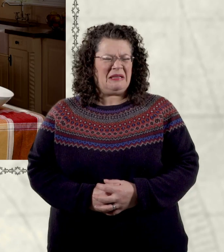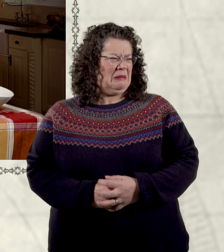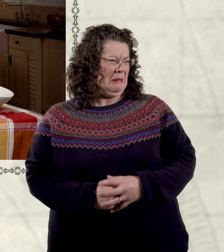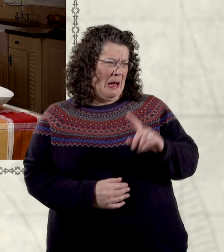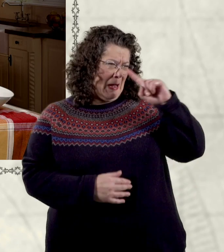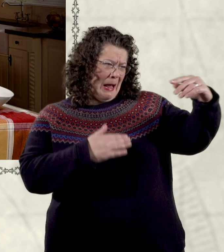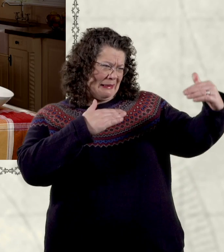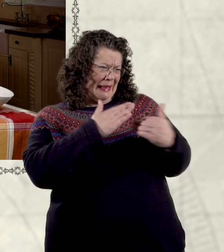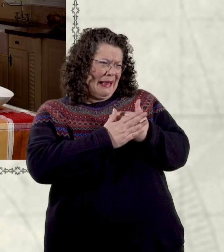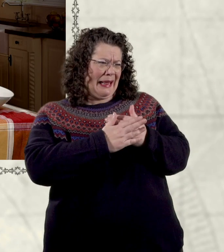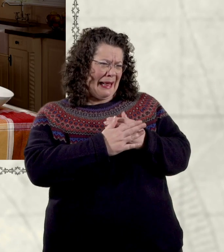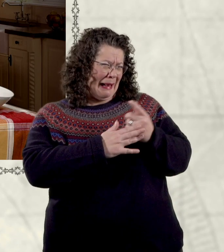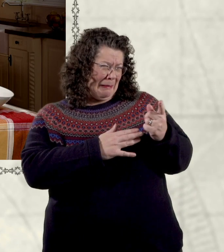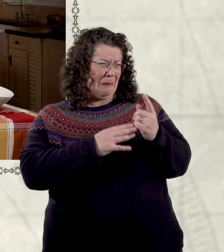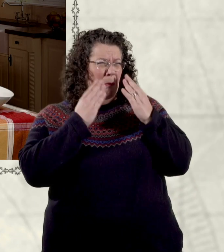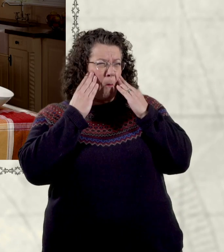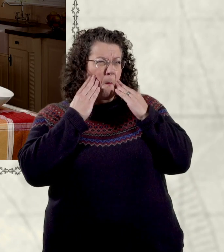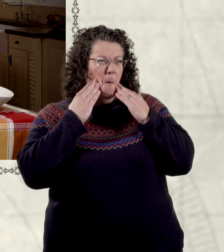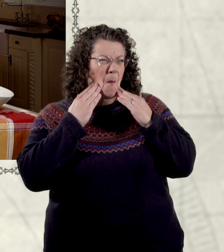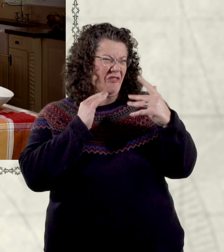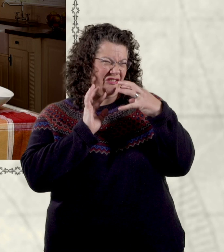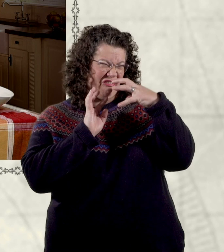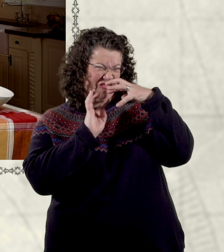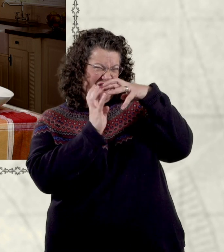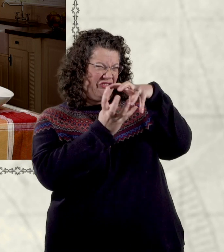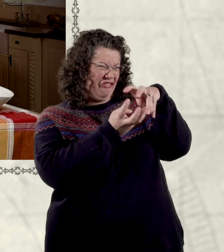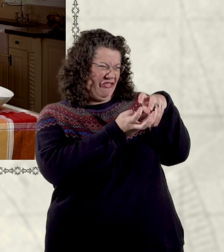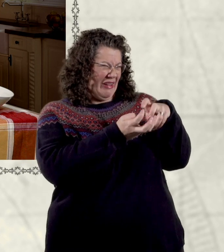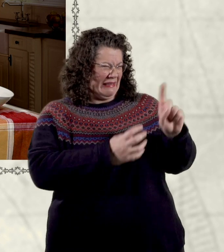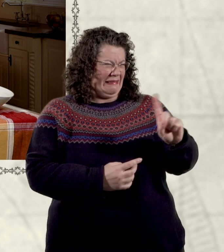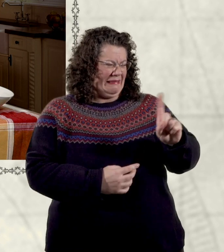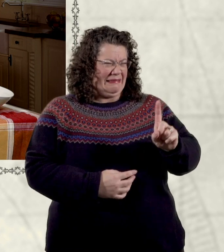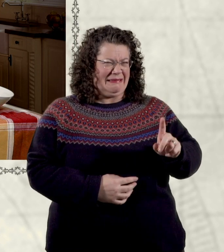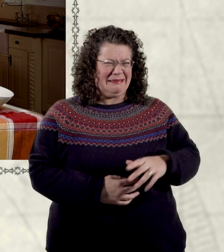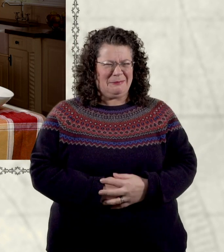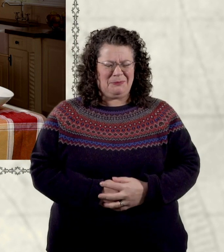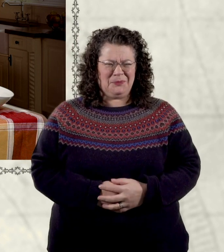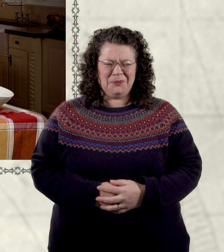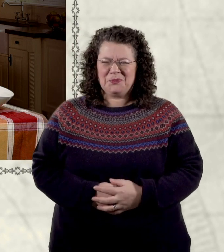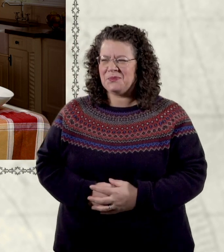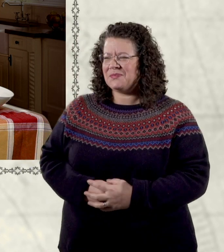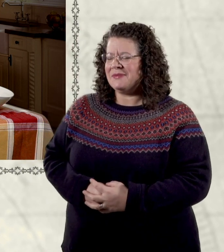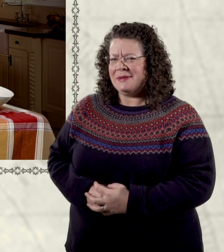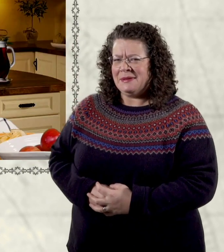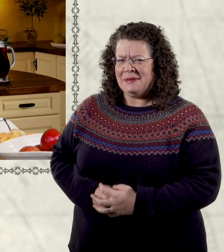Fedrai ddim eich croesawu, eich wyneb esgyrnog a'ch danedd yn drewi.